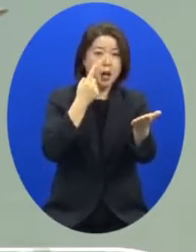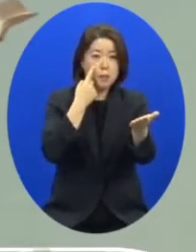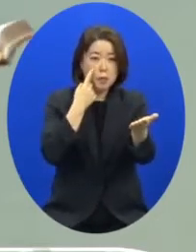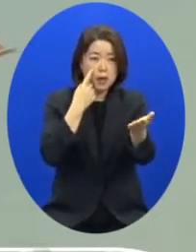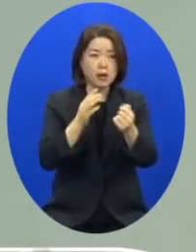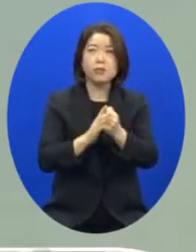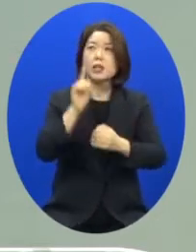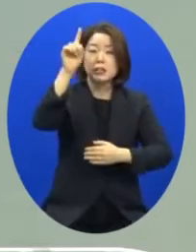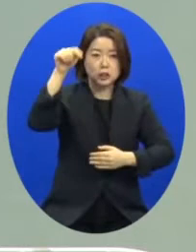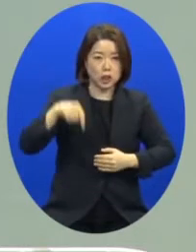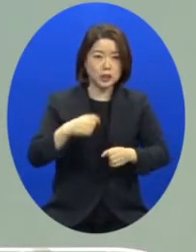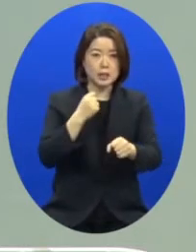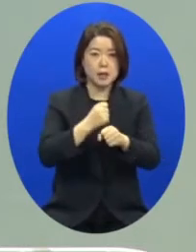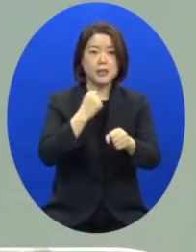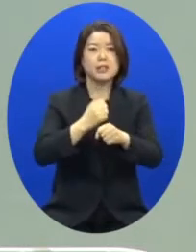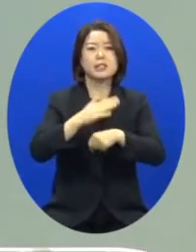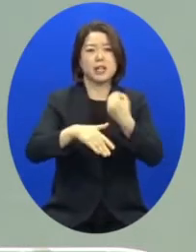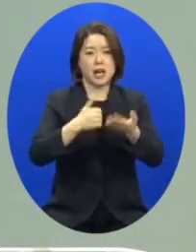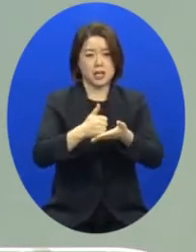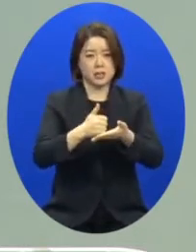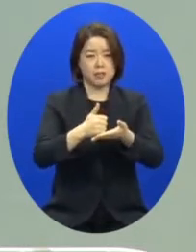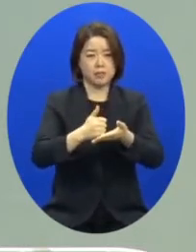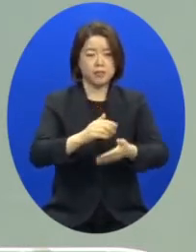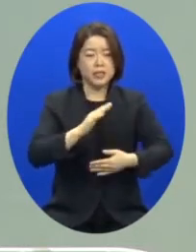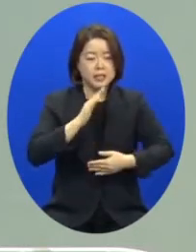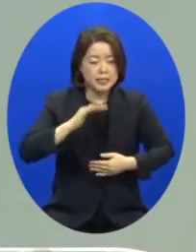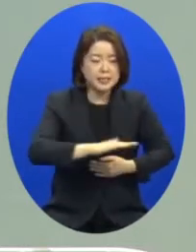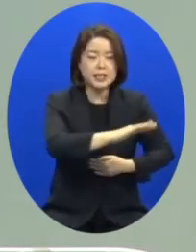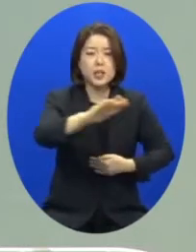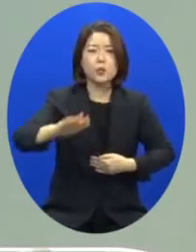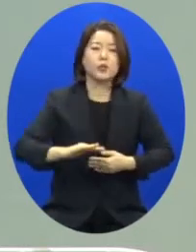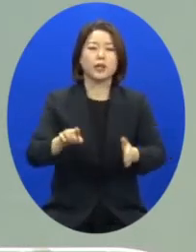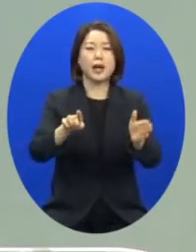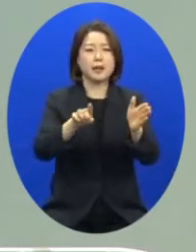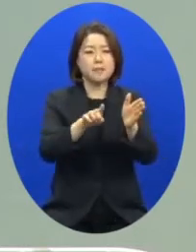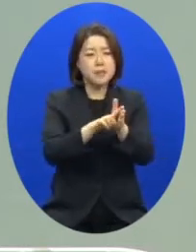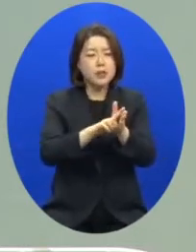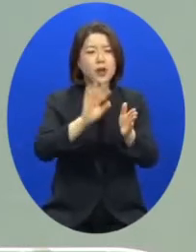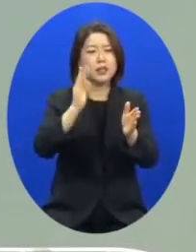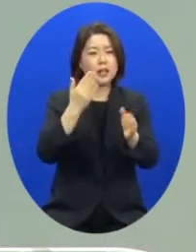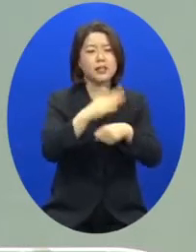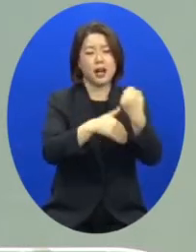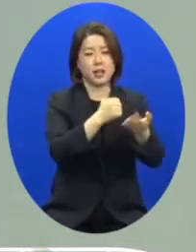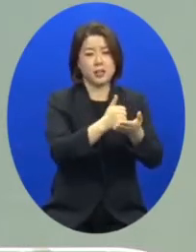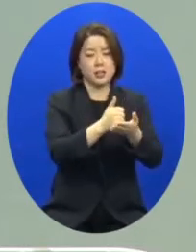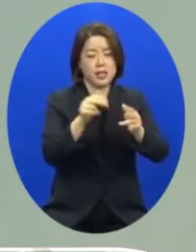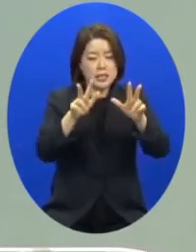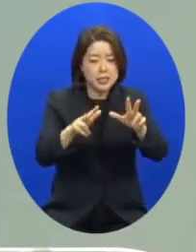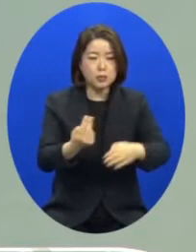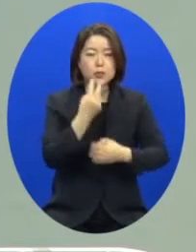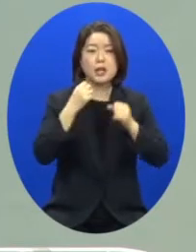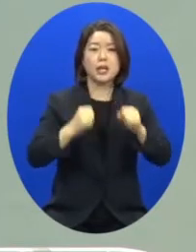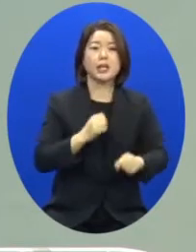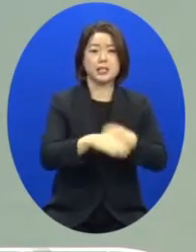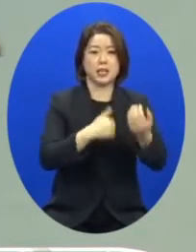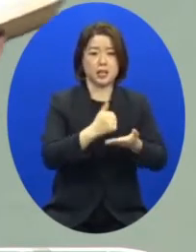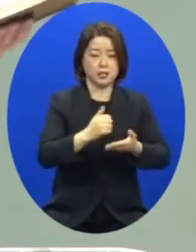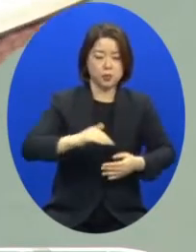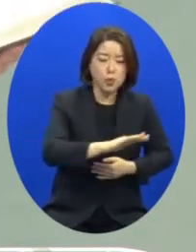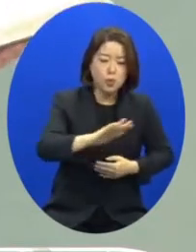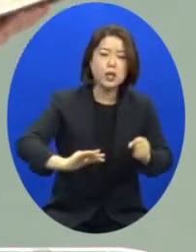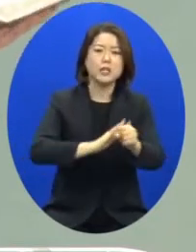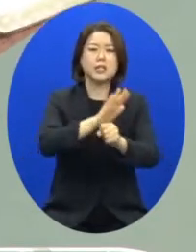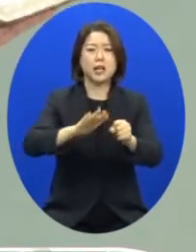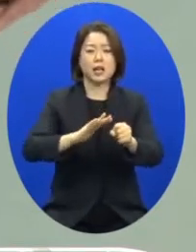천지를 지으신 아니에요 진짜 우리가 믿을 대상이 되시는 하나님 지금도 살아계신 하나님 우리를 사랑하시는